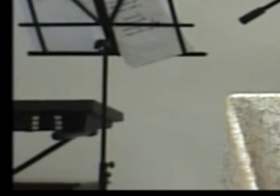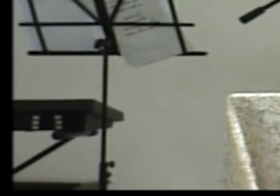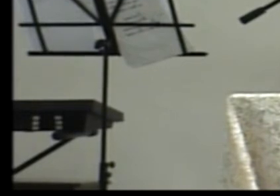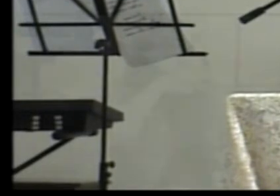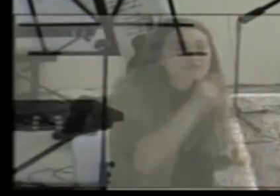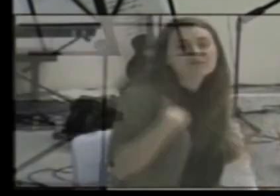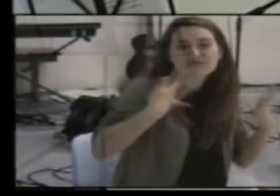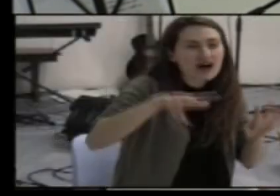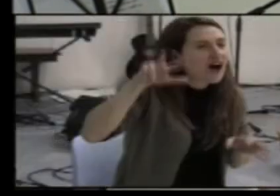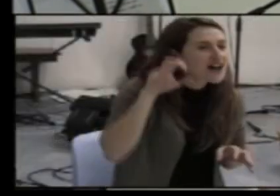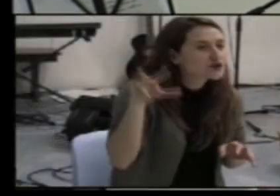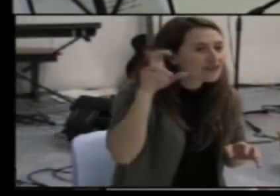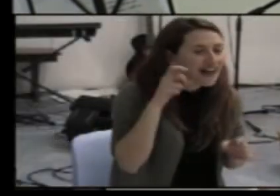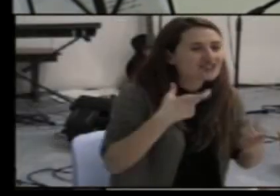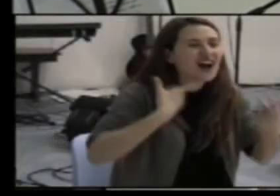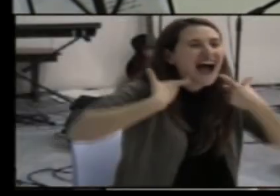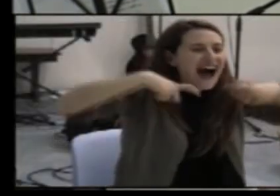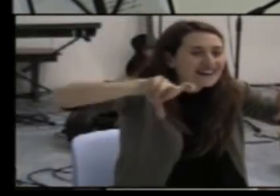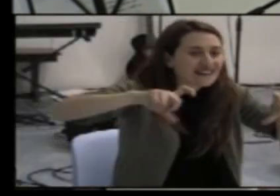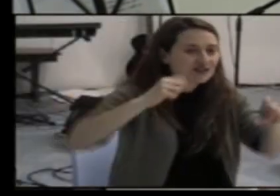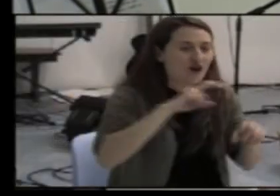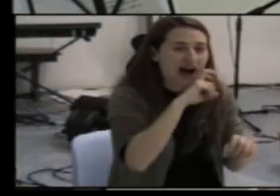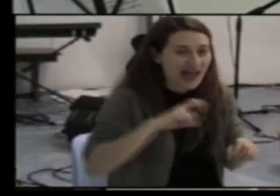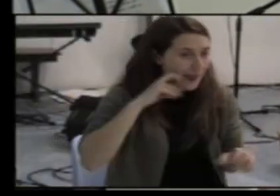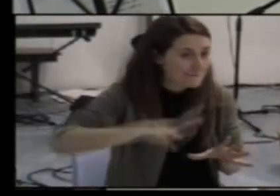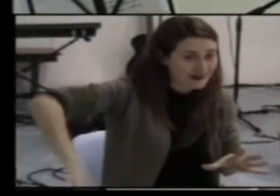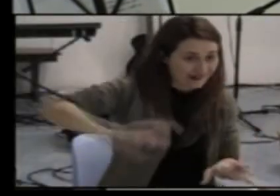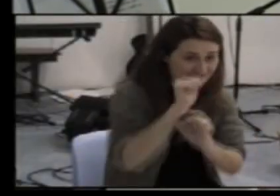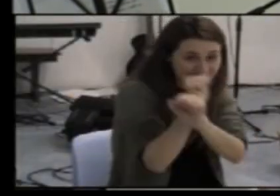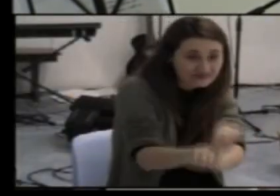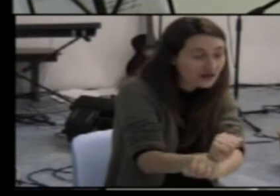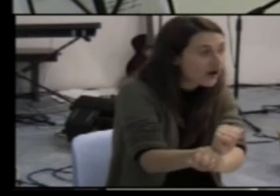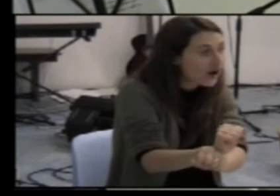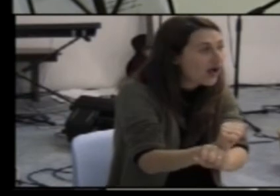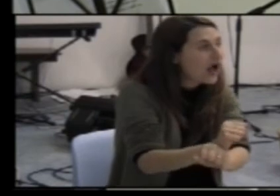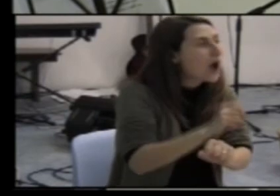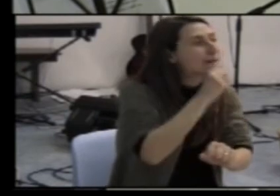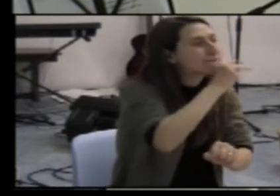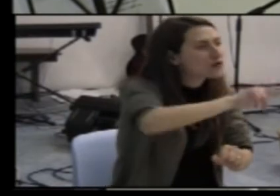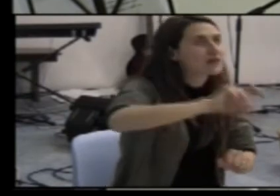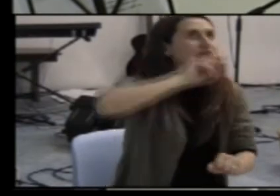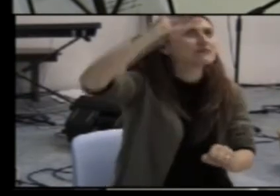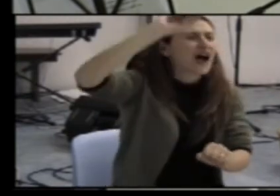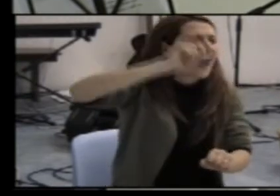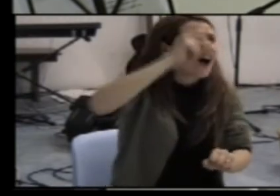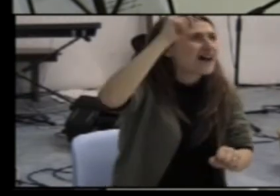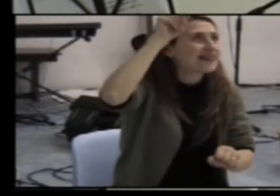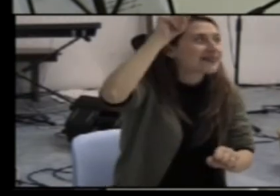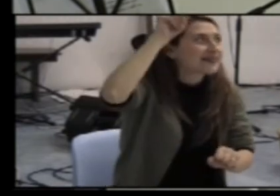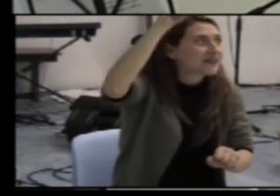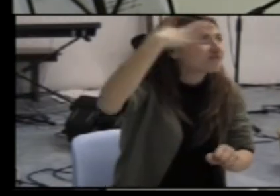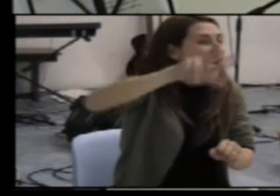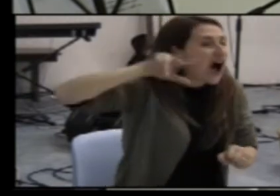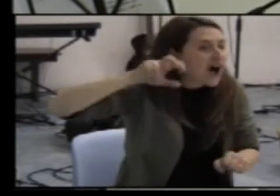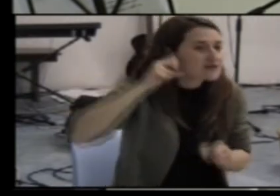patto. E proprio perché si è ricordato del patto, Dio è intervenuto, ha mandato Mosè, ha portato il popolo